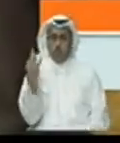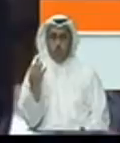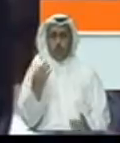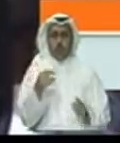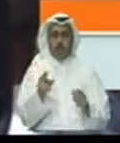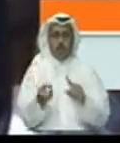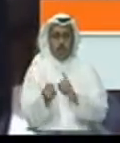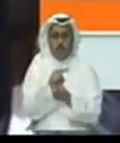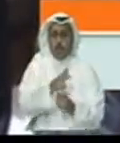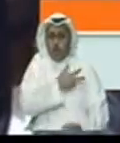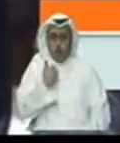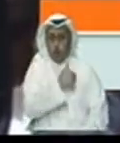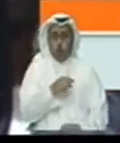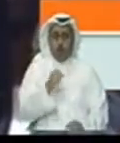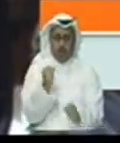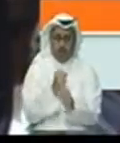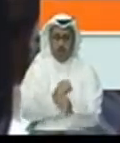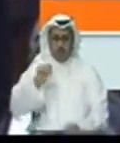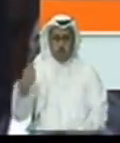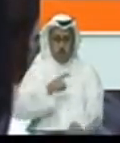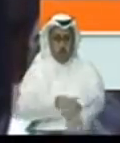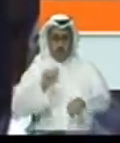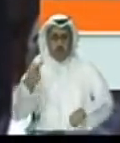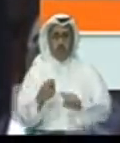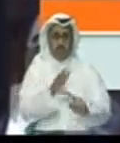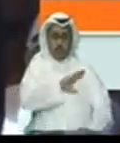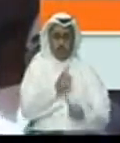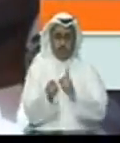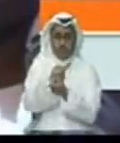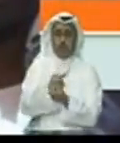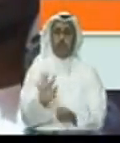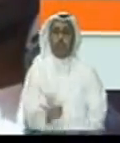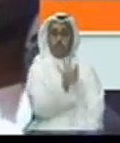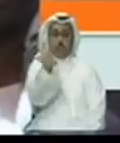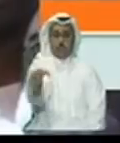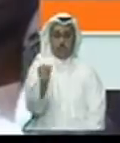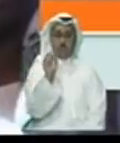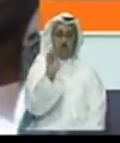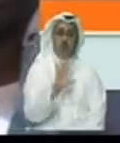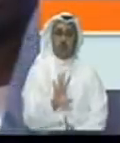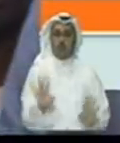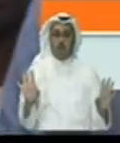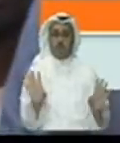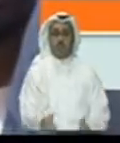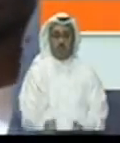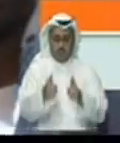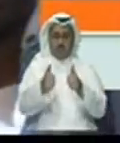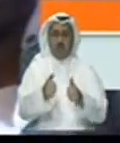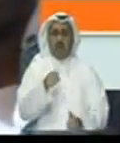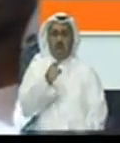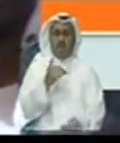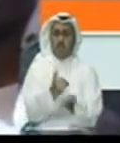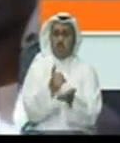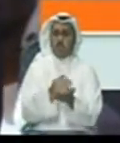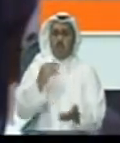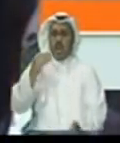حكومة تسيير أعمال بأسرع وقت ممكن حتى تسليم هذه السلطة لحكومة منتخبة. حمدتي قال